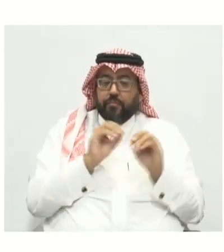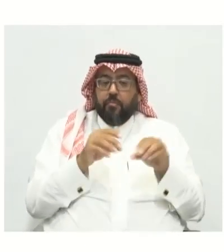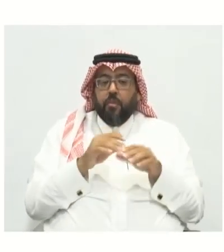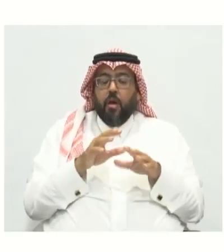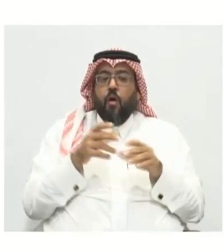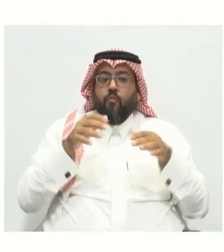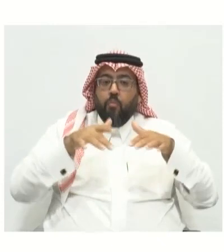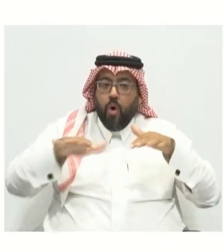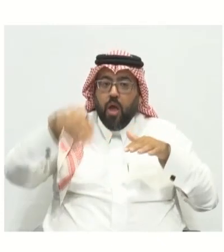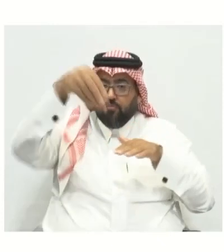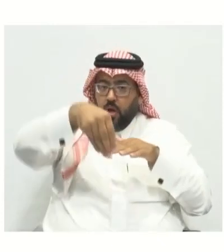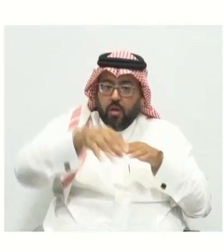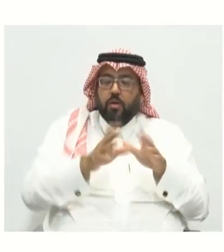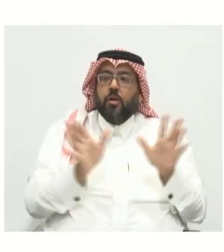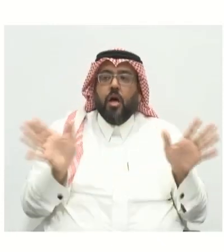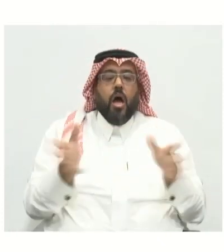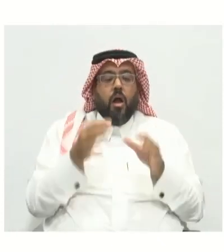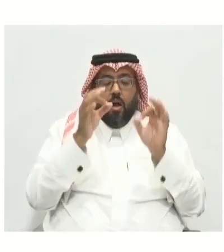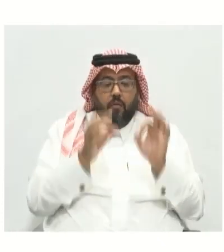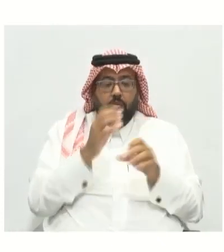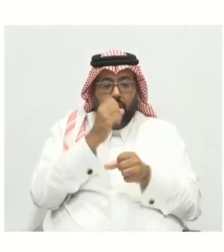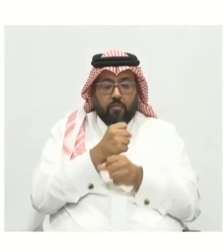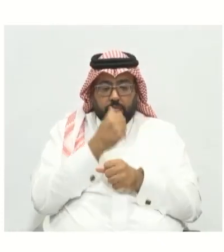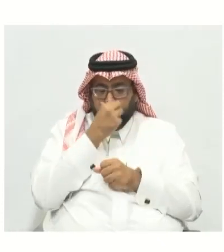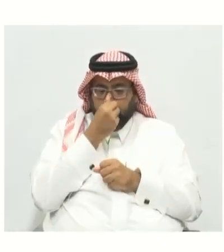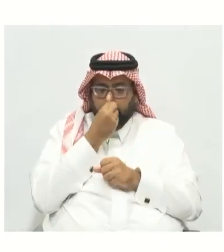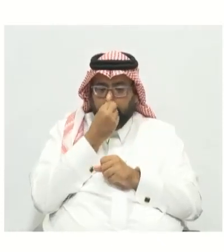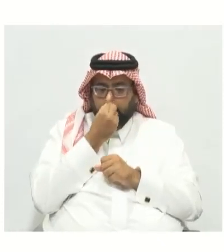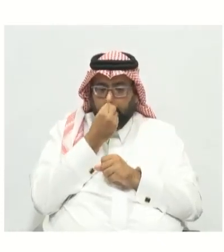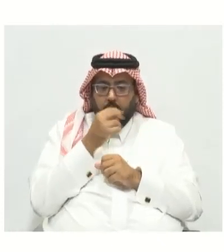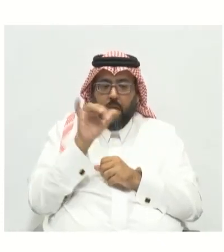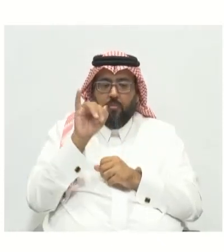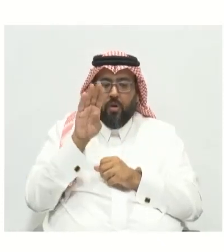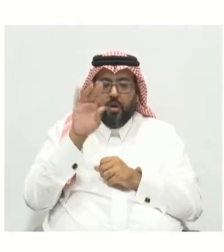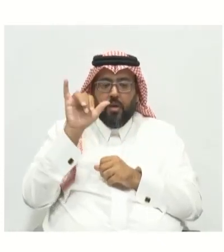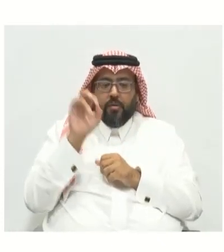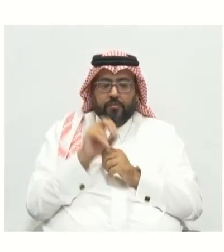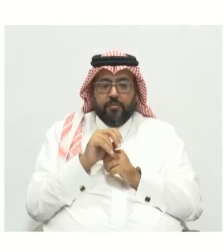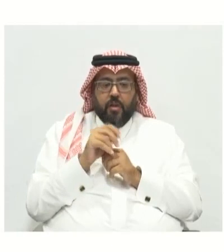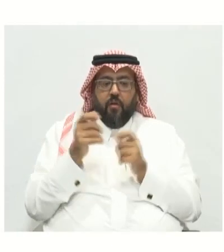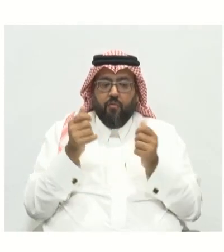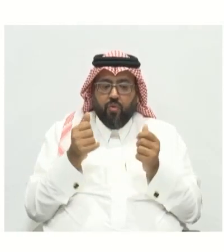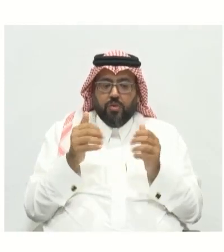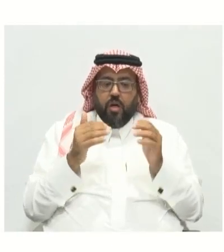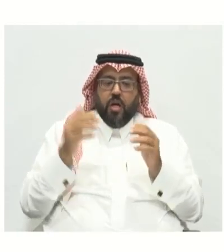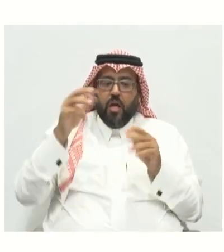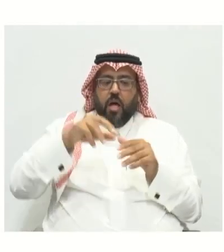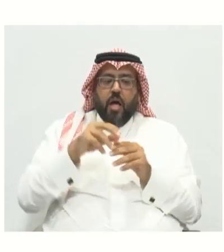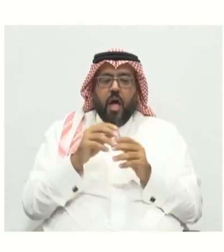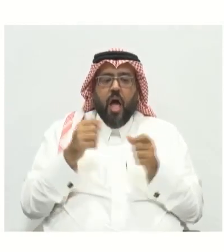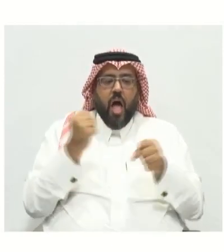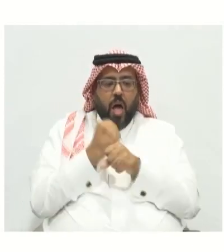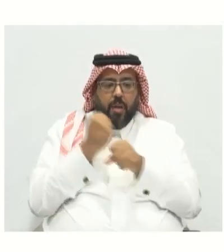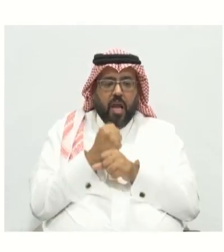للكيان الاقتصادي والاجتماعي للمملكه هنا امور وهي الملكيه وايضا راس المال وكذلك